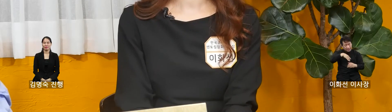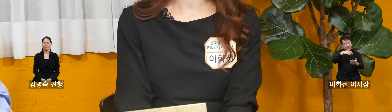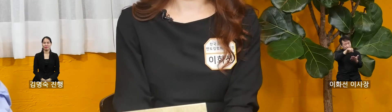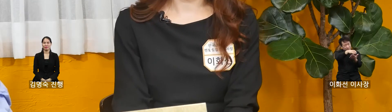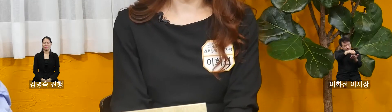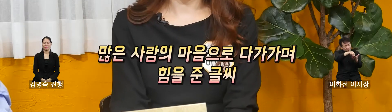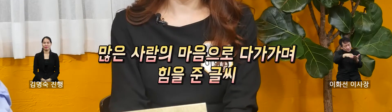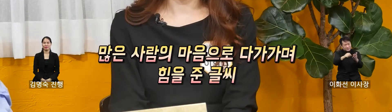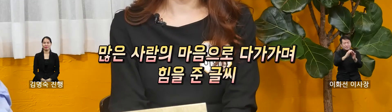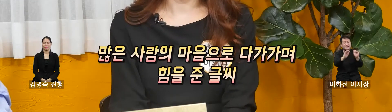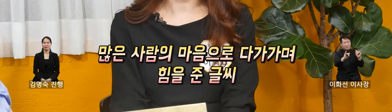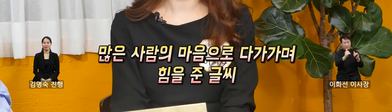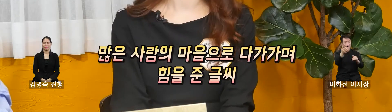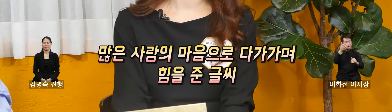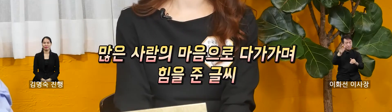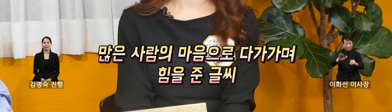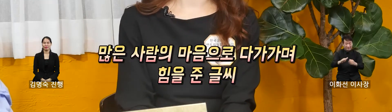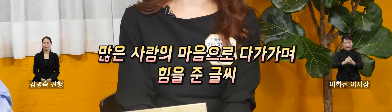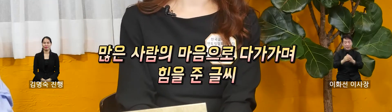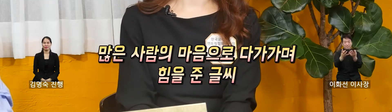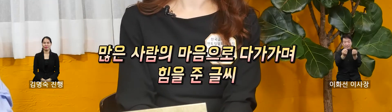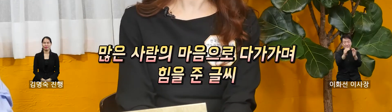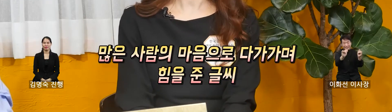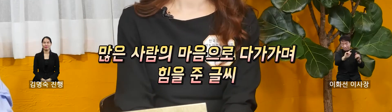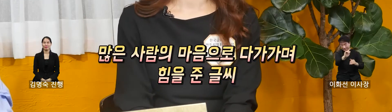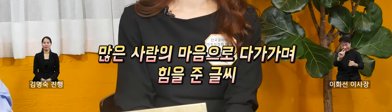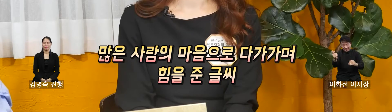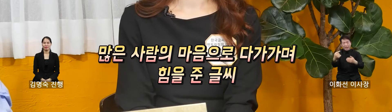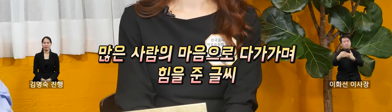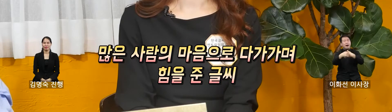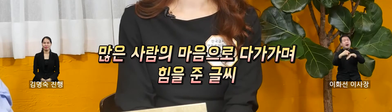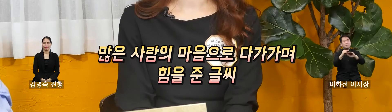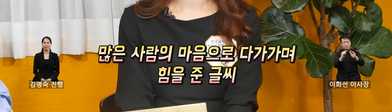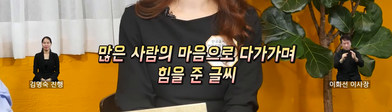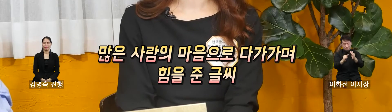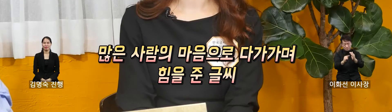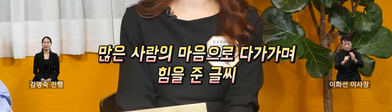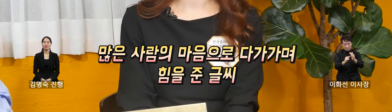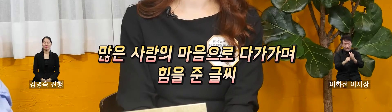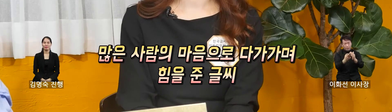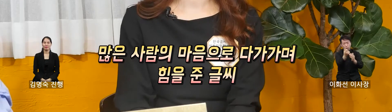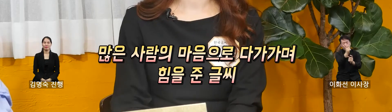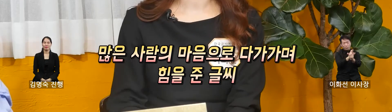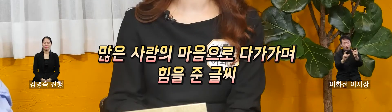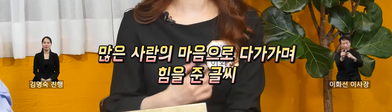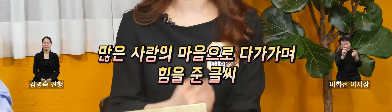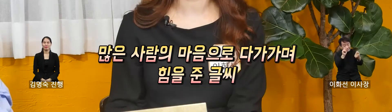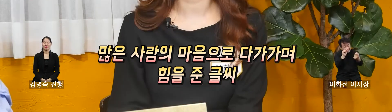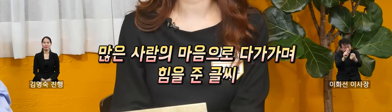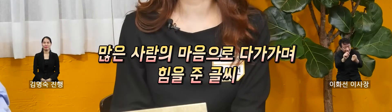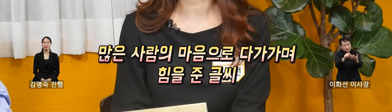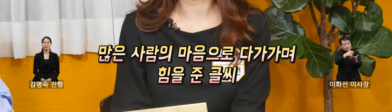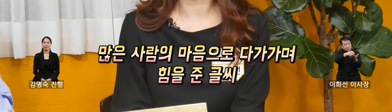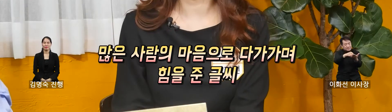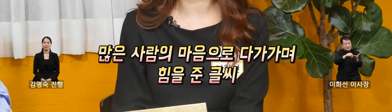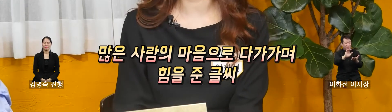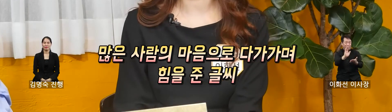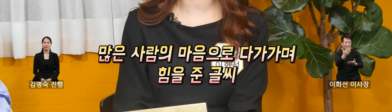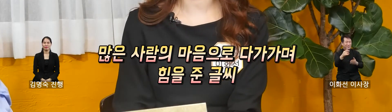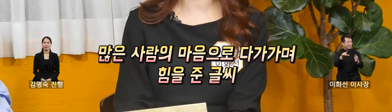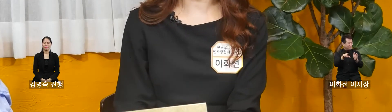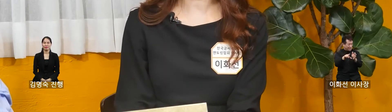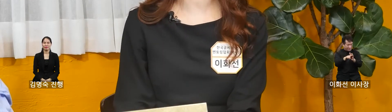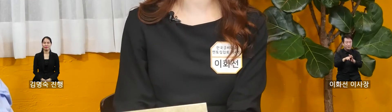쓰는 사람이었지만 또 많은 분들의 마음에 또 다가간 글씨가 되어줬을 거라고 믿고